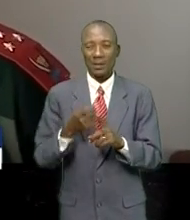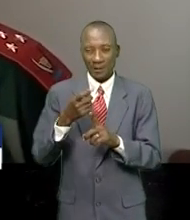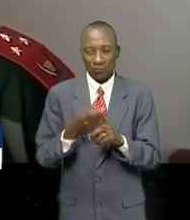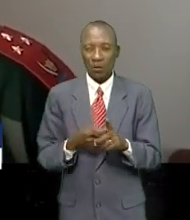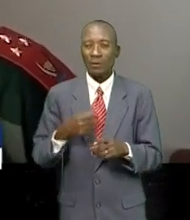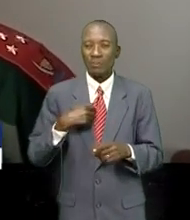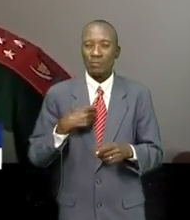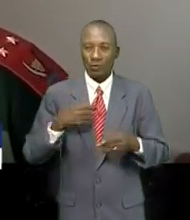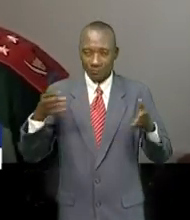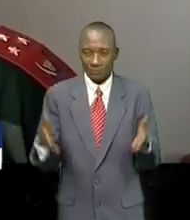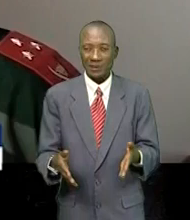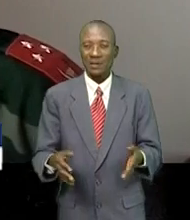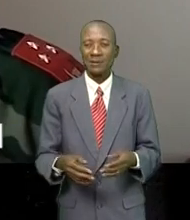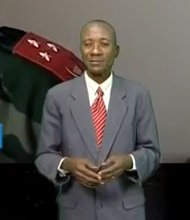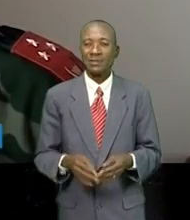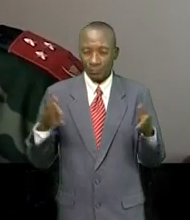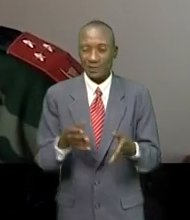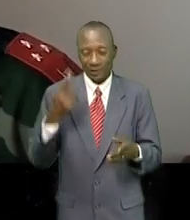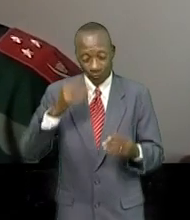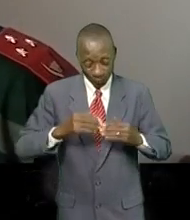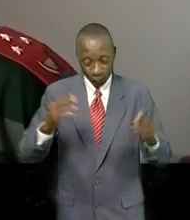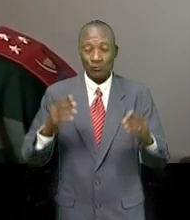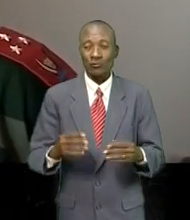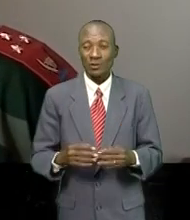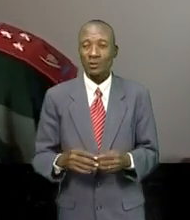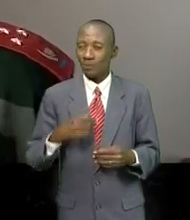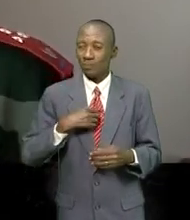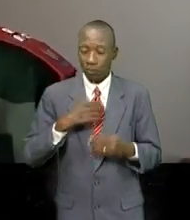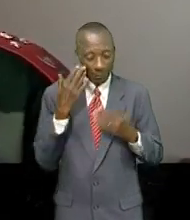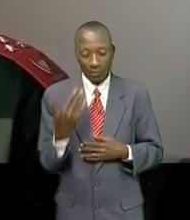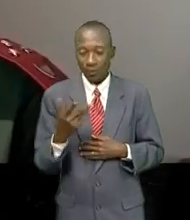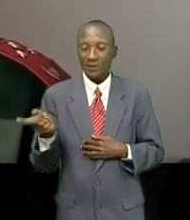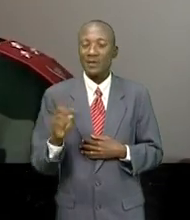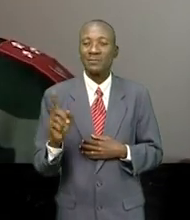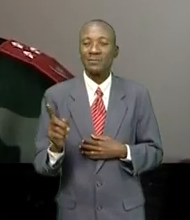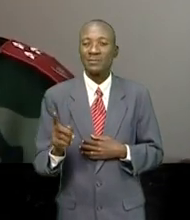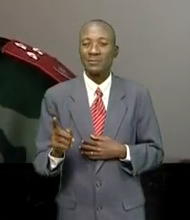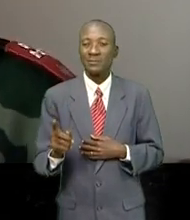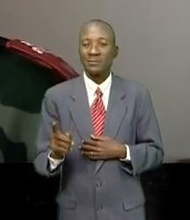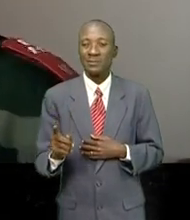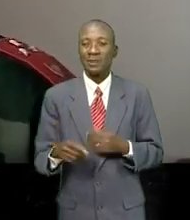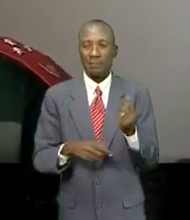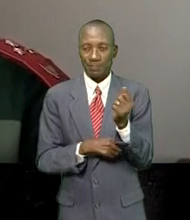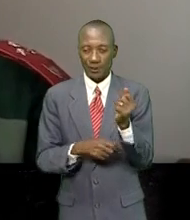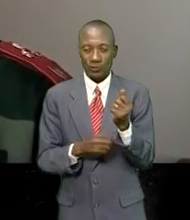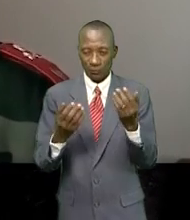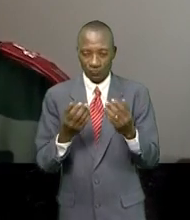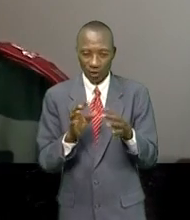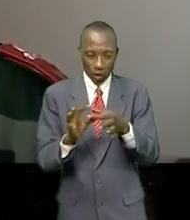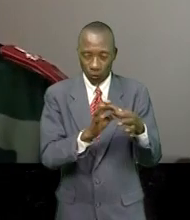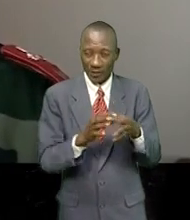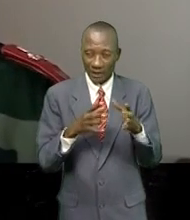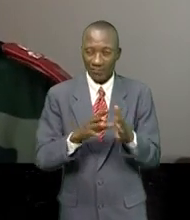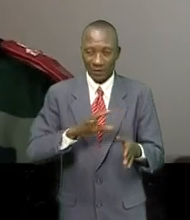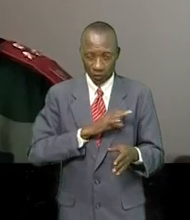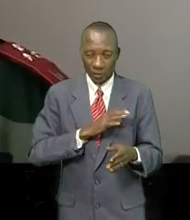ça, je vous dis, et je serai sans état d'âme. Sans état d'âme. Pour ceux qui veulent bien coopérer, nous allons passer, nous allons partir